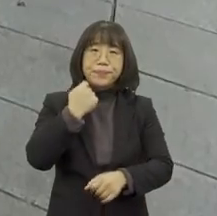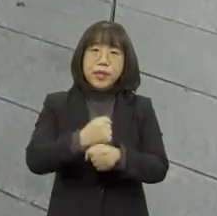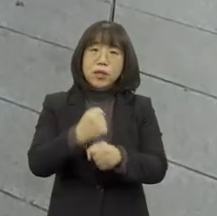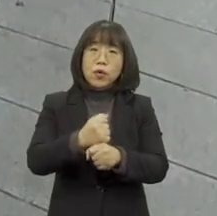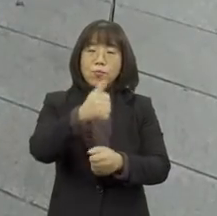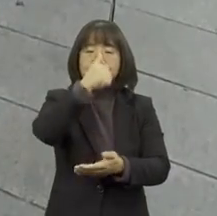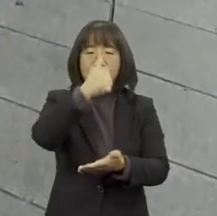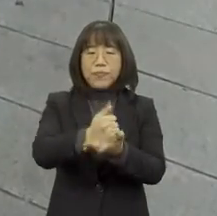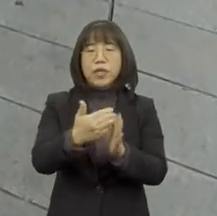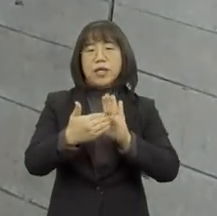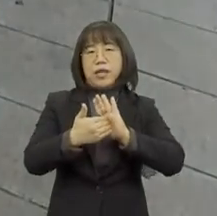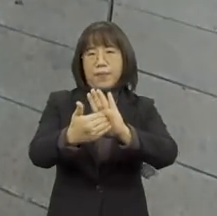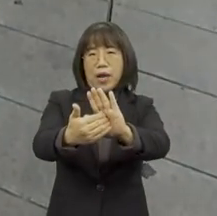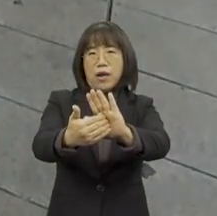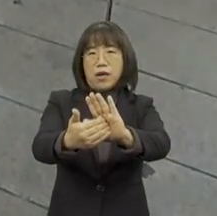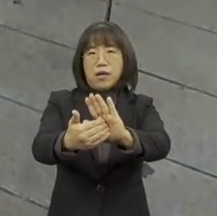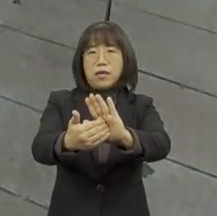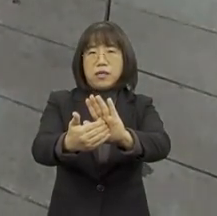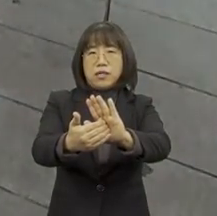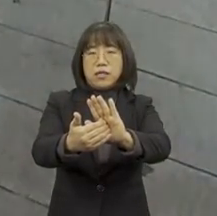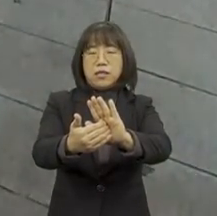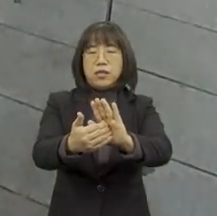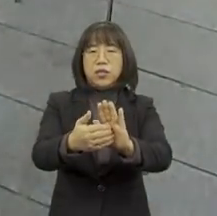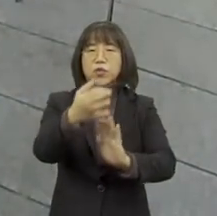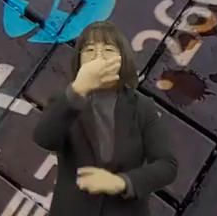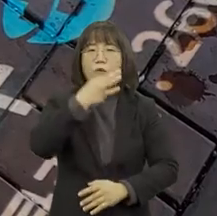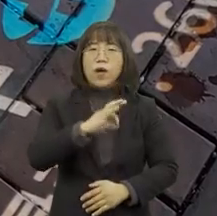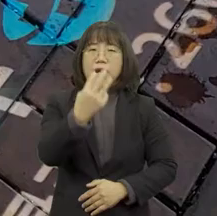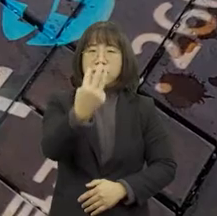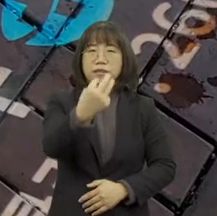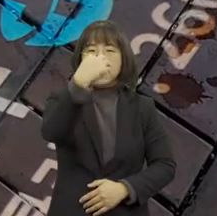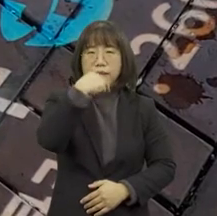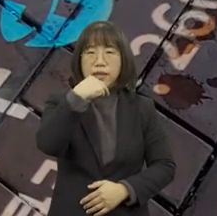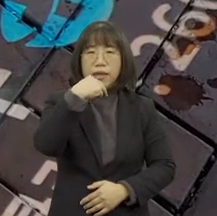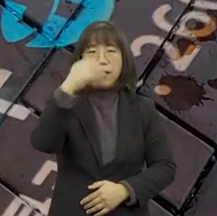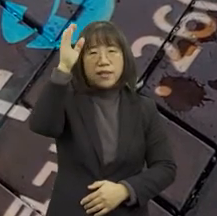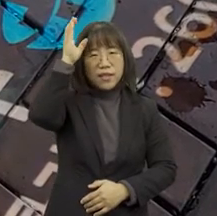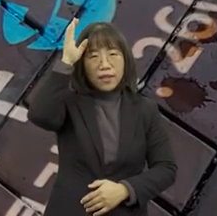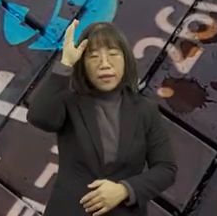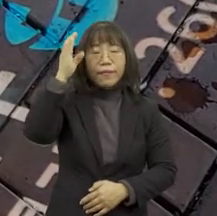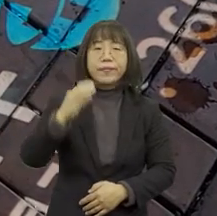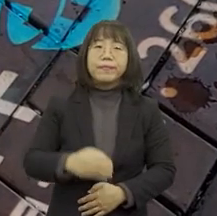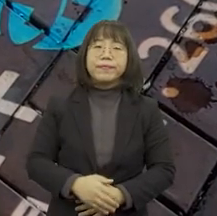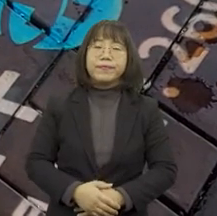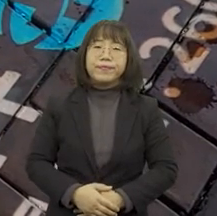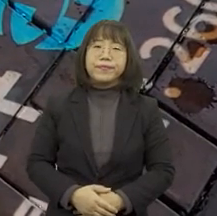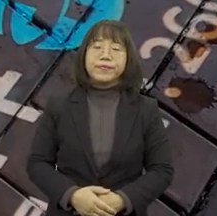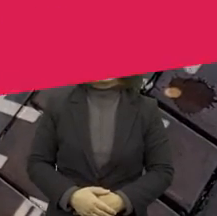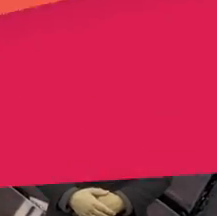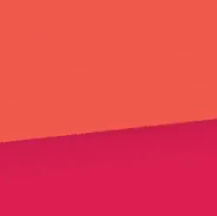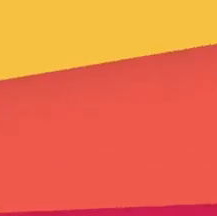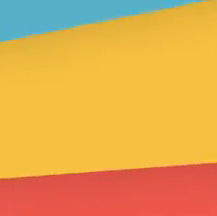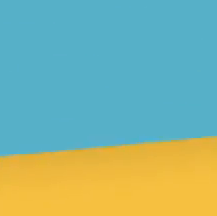향상되고 범죄를 예방할 수 있어 1석 3조의 효과가 있을 것으로 기대하고 있습니다